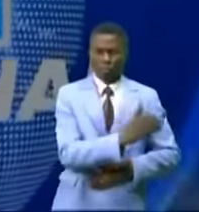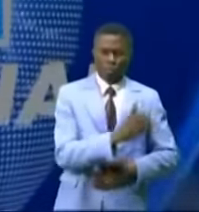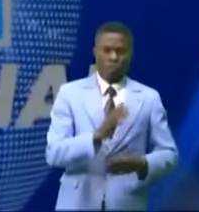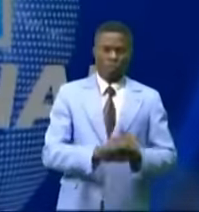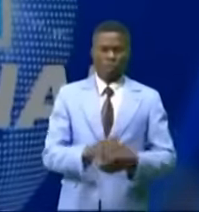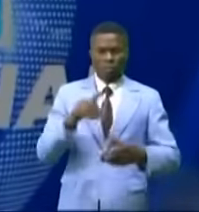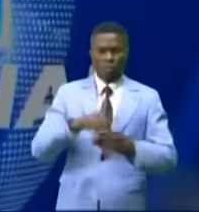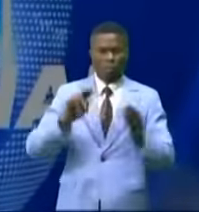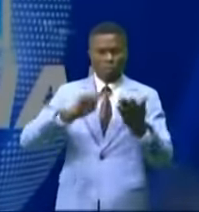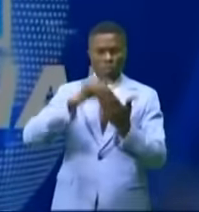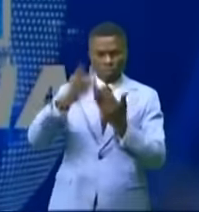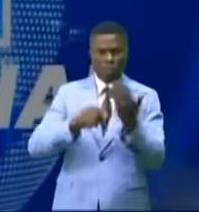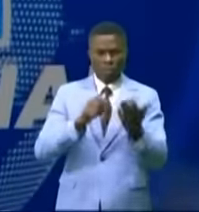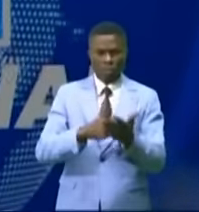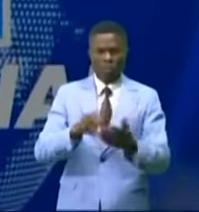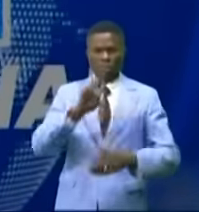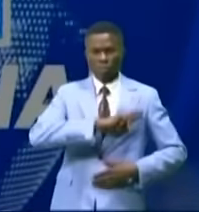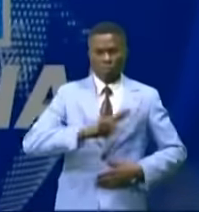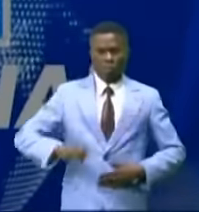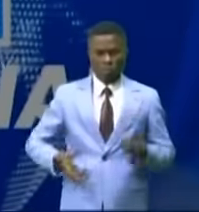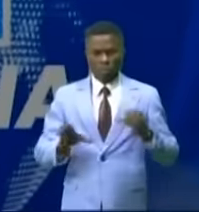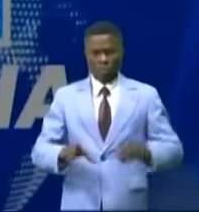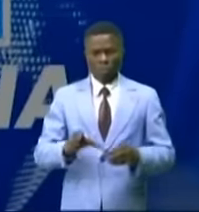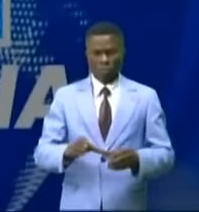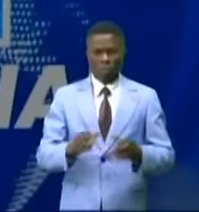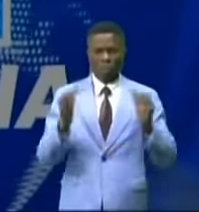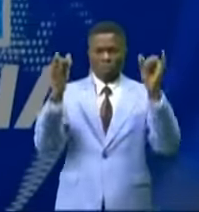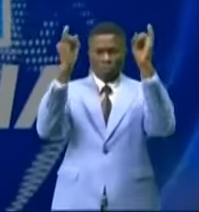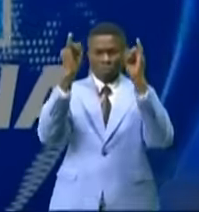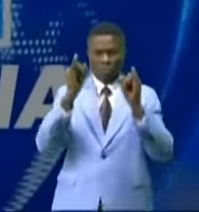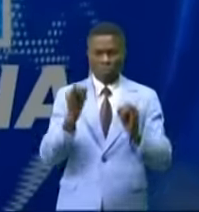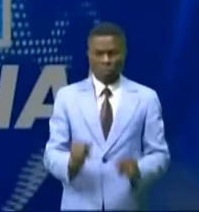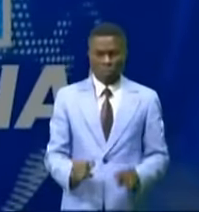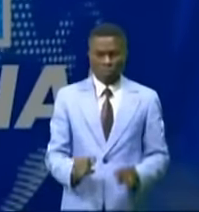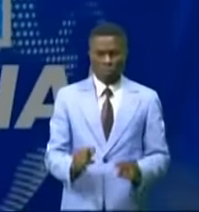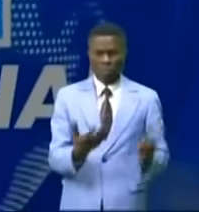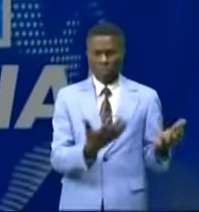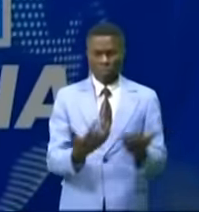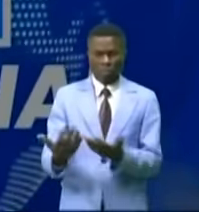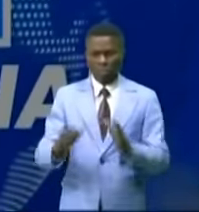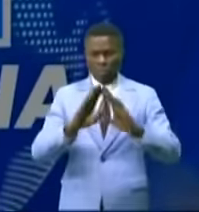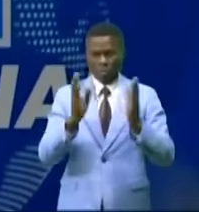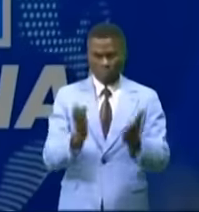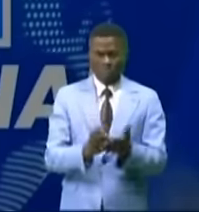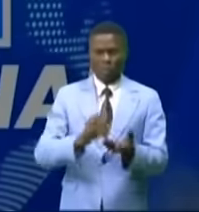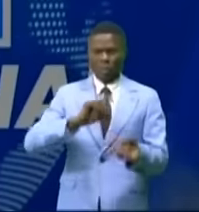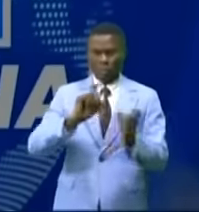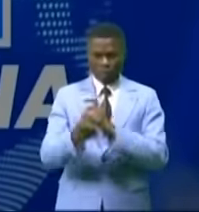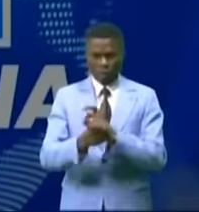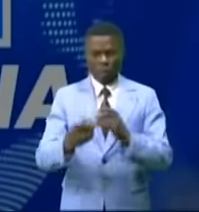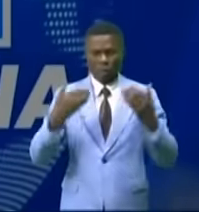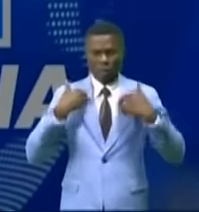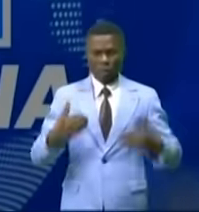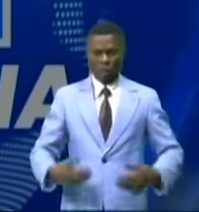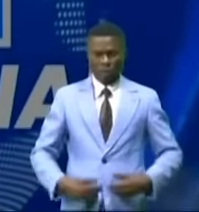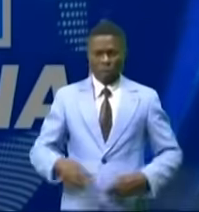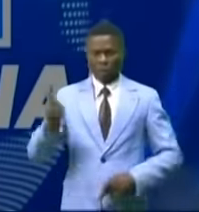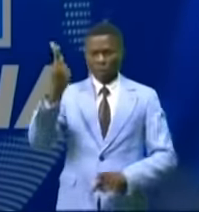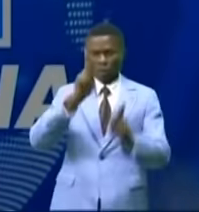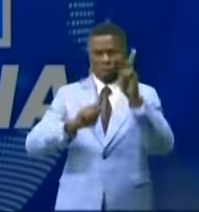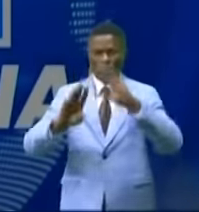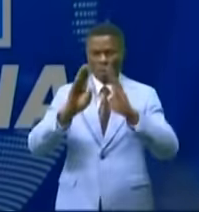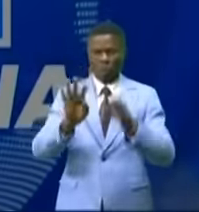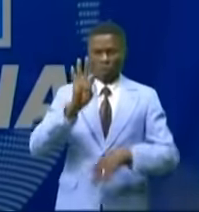Le même registre, notez que la RDC tient à la numérisation dans ce secteur pour améliorer la santé de sa population. Ce